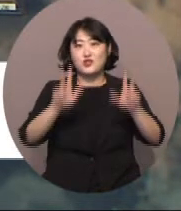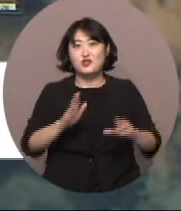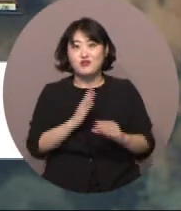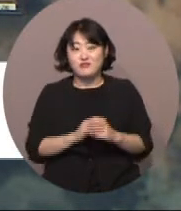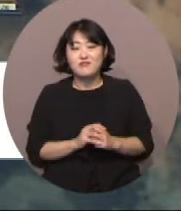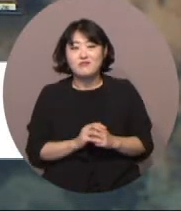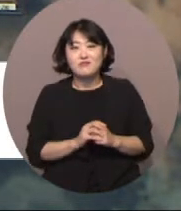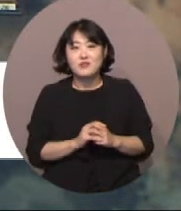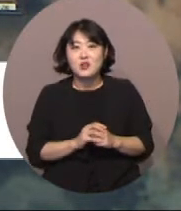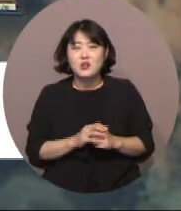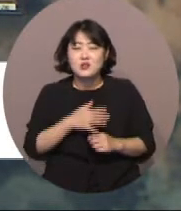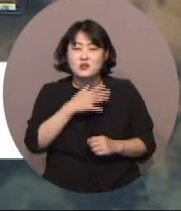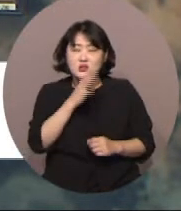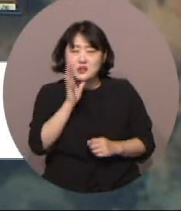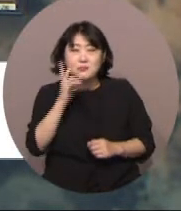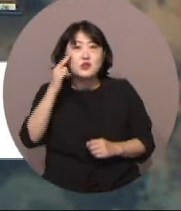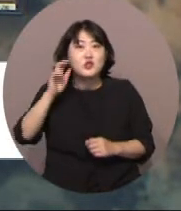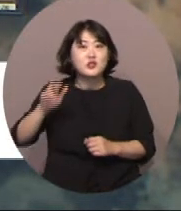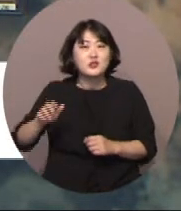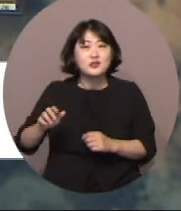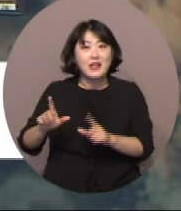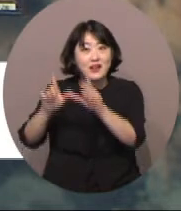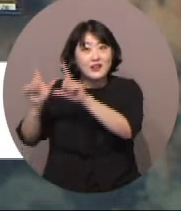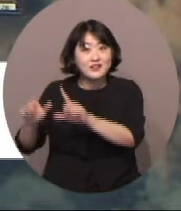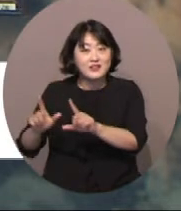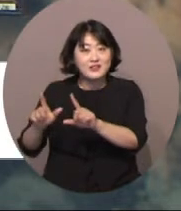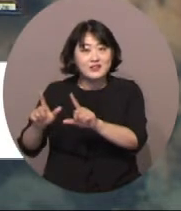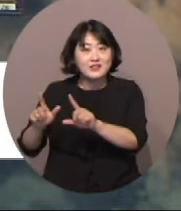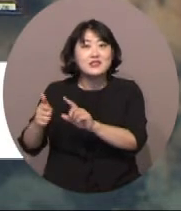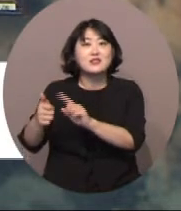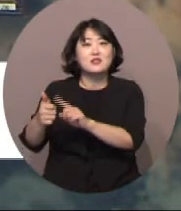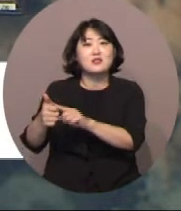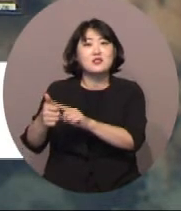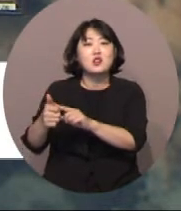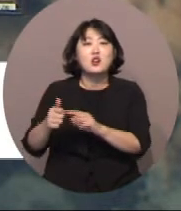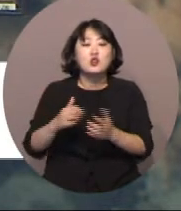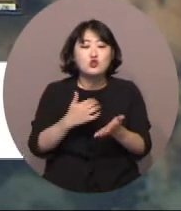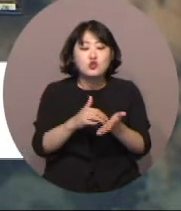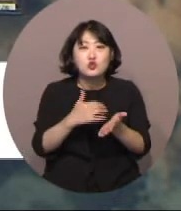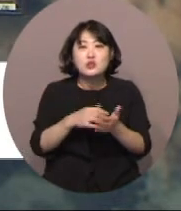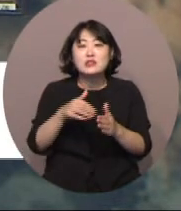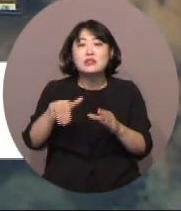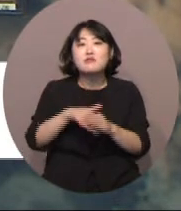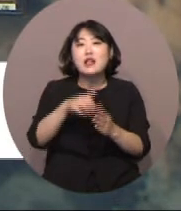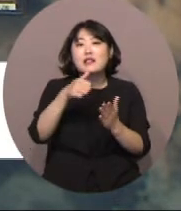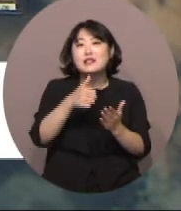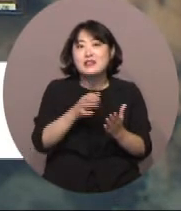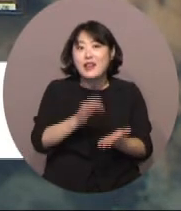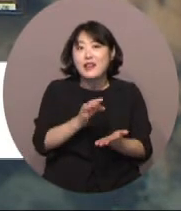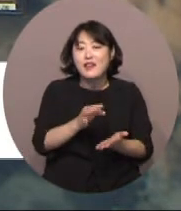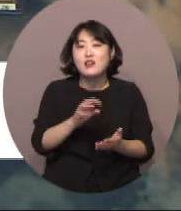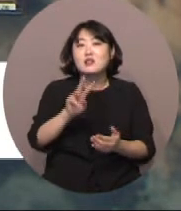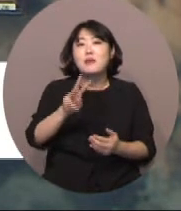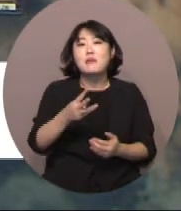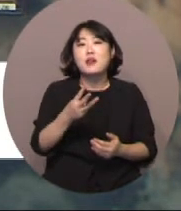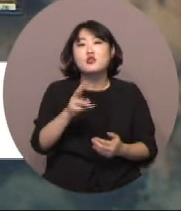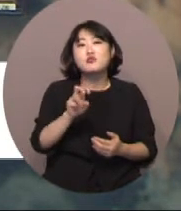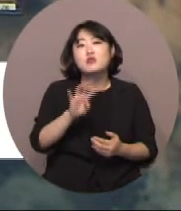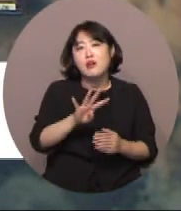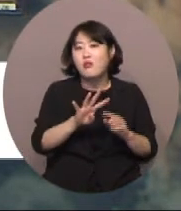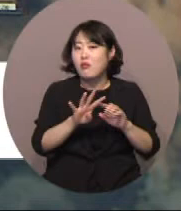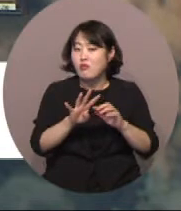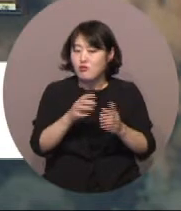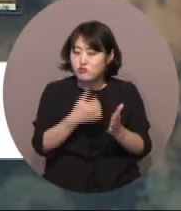노년의 재미교포가 평생 모은 우리 그림과 도자기 등 유물 324점을 세종시에 기증한 건데요.